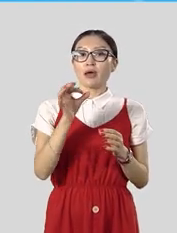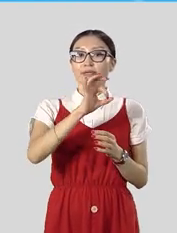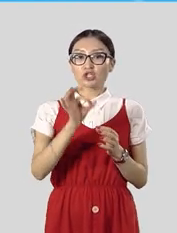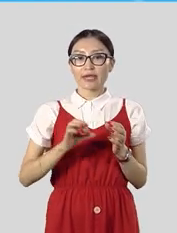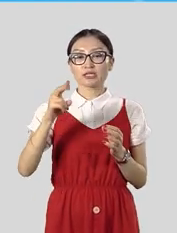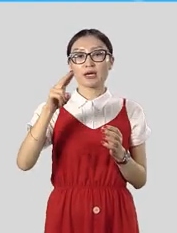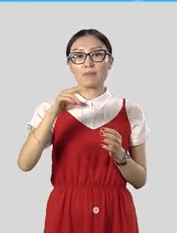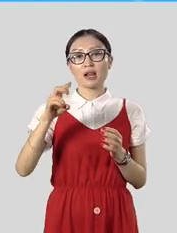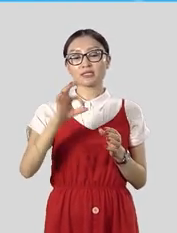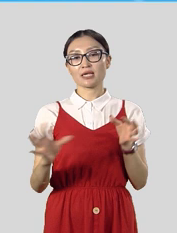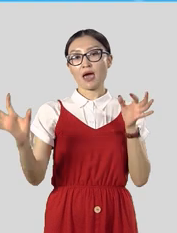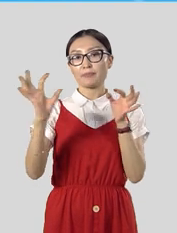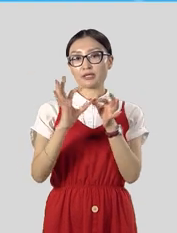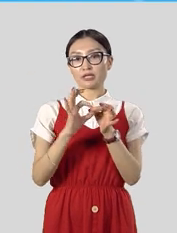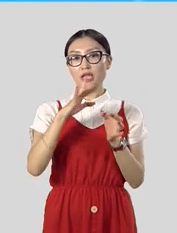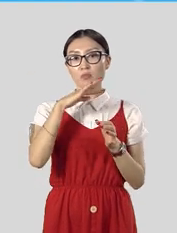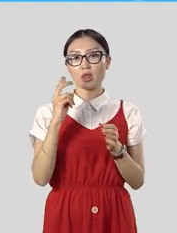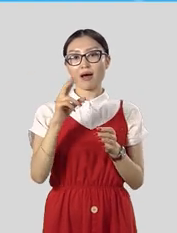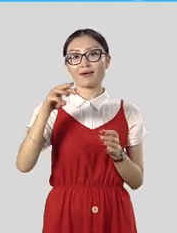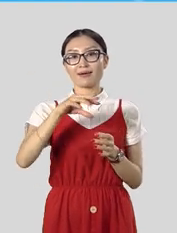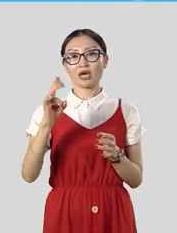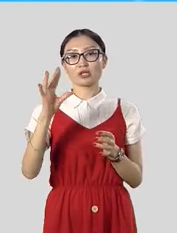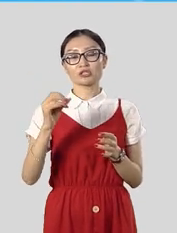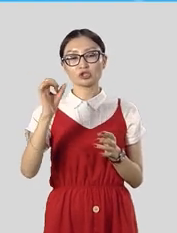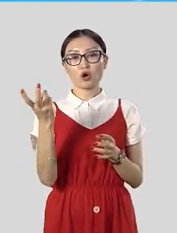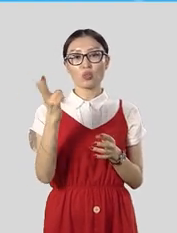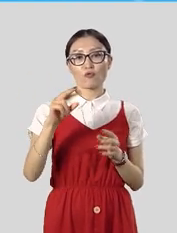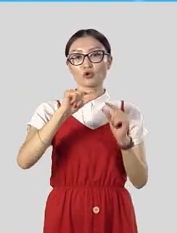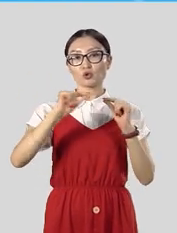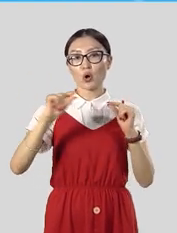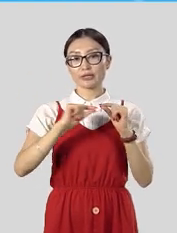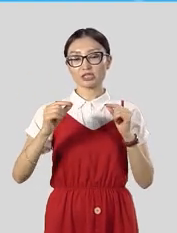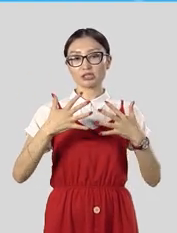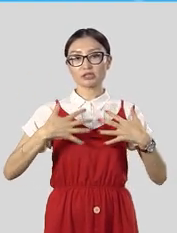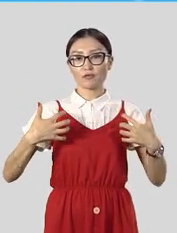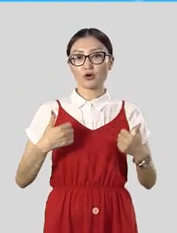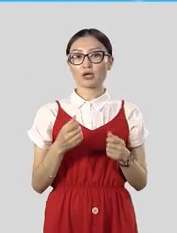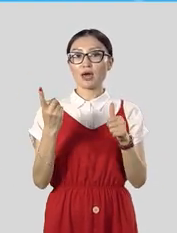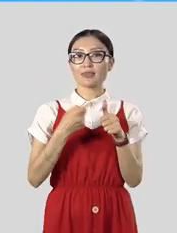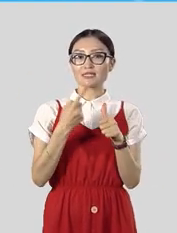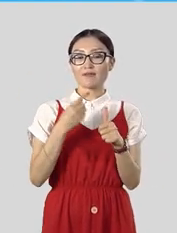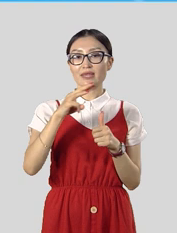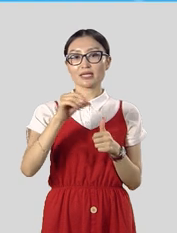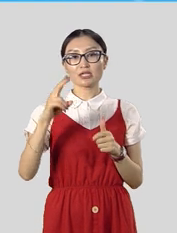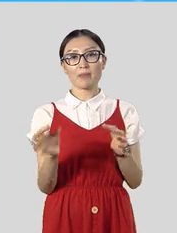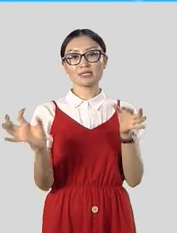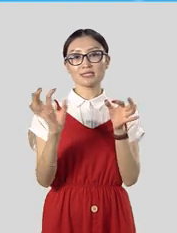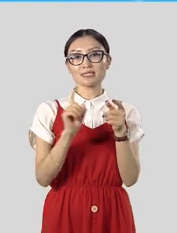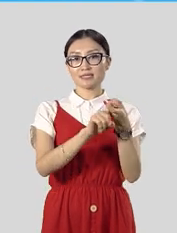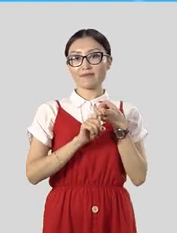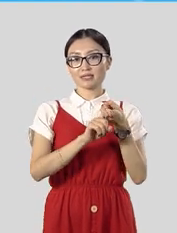Кишечно-полостные объединяют многоклеточных двуслойных животных. Название типа связано